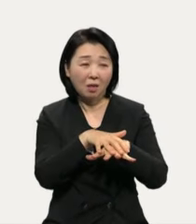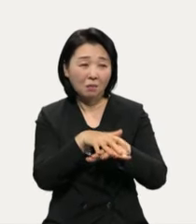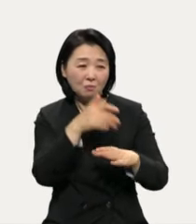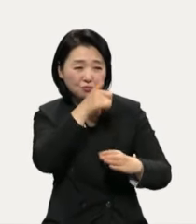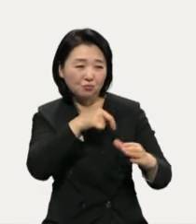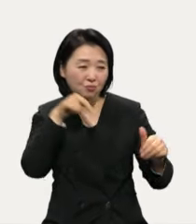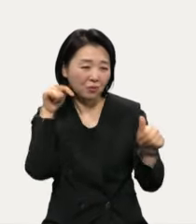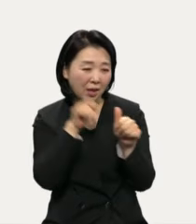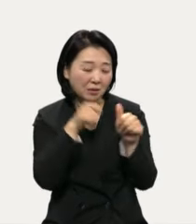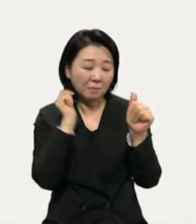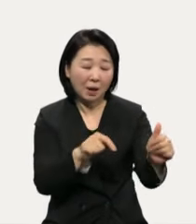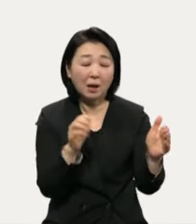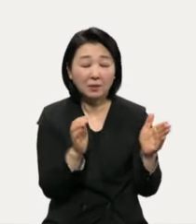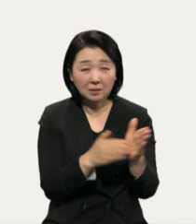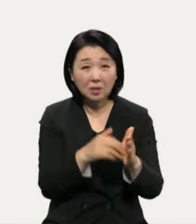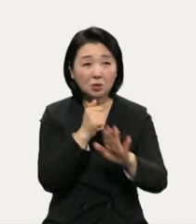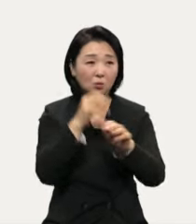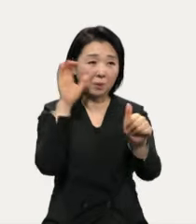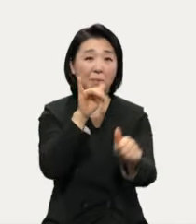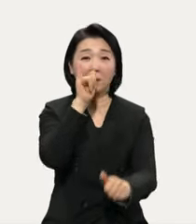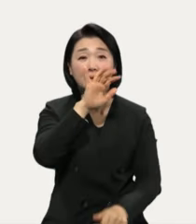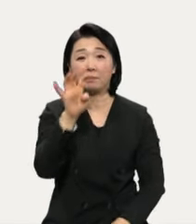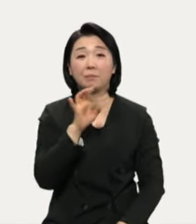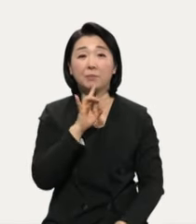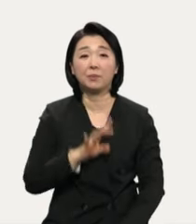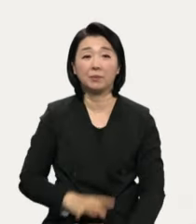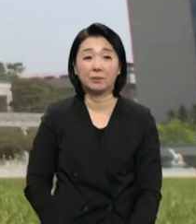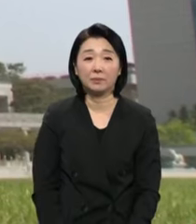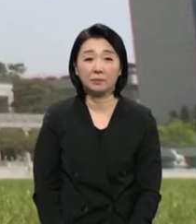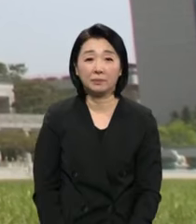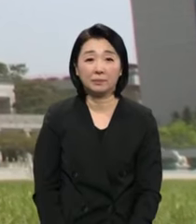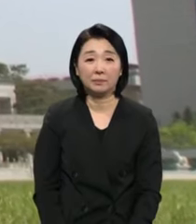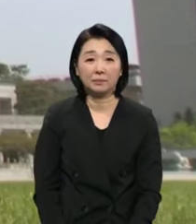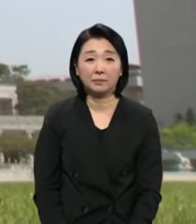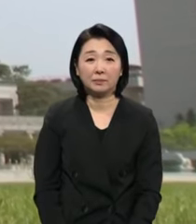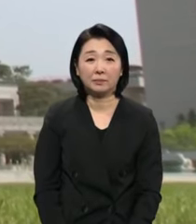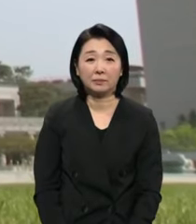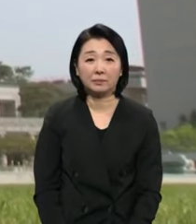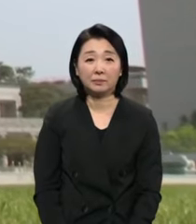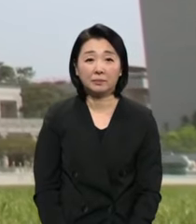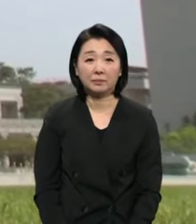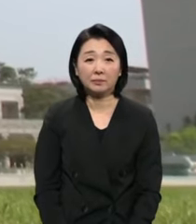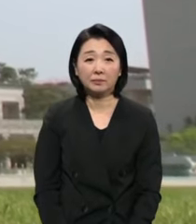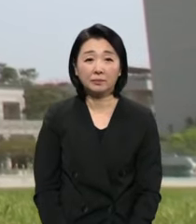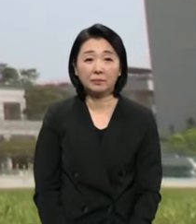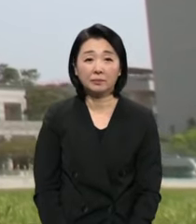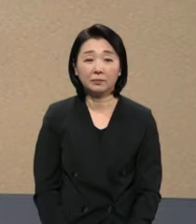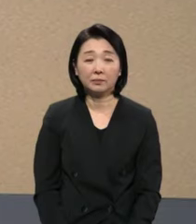난 것에 대한 질책이 있었다는 입장을 되풀이했습니다. JTBC 하이비입니다.